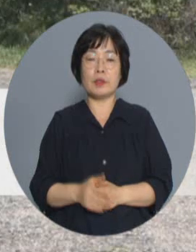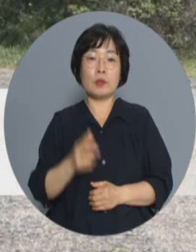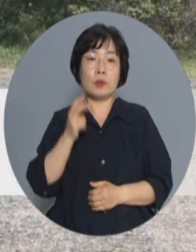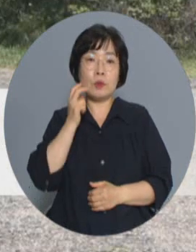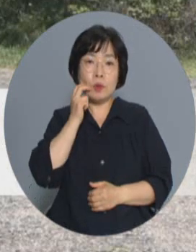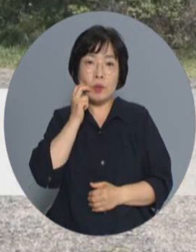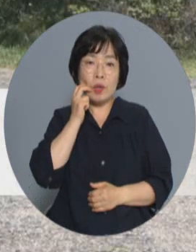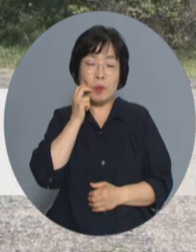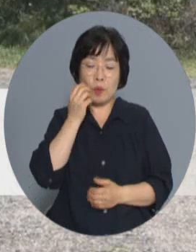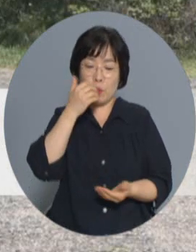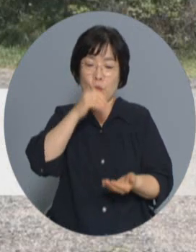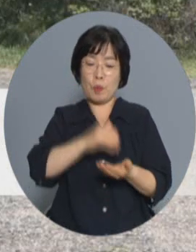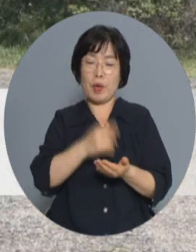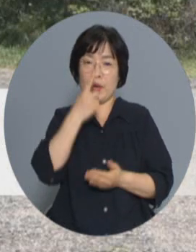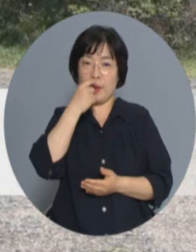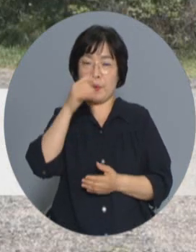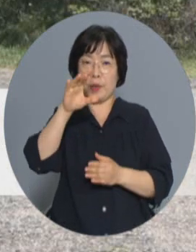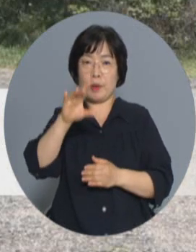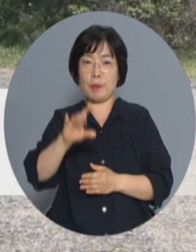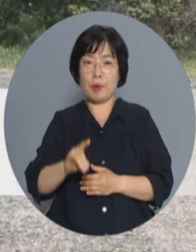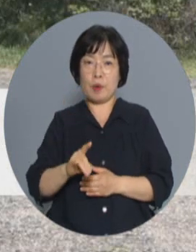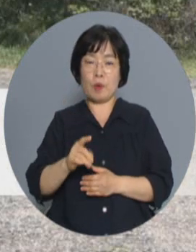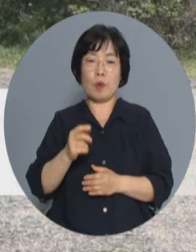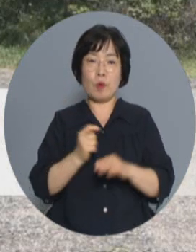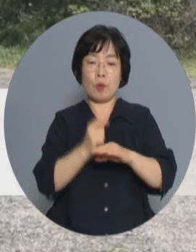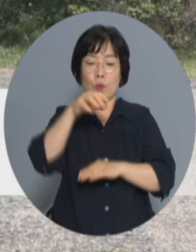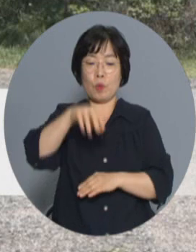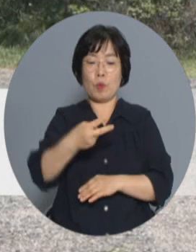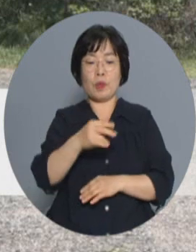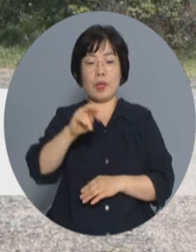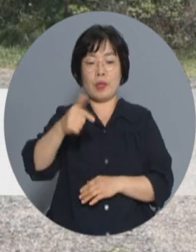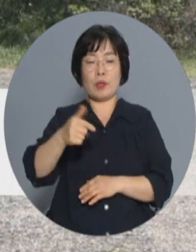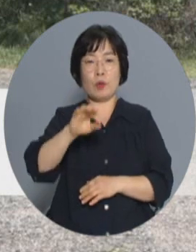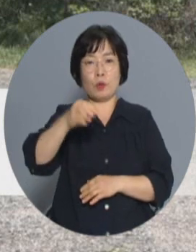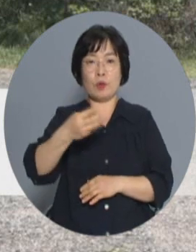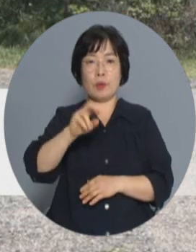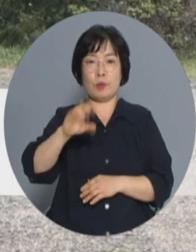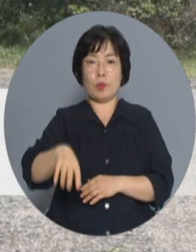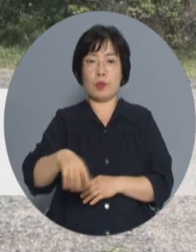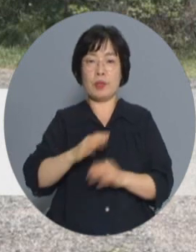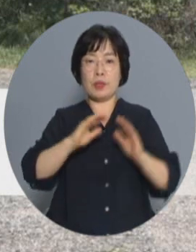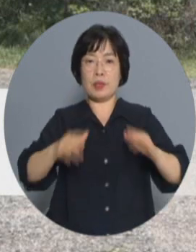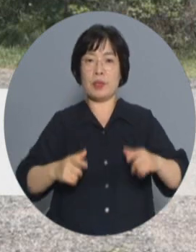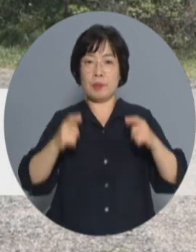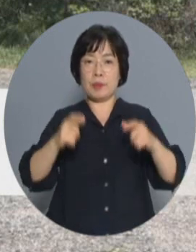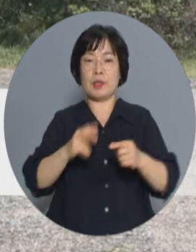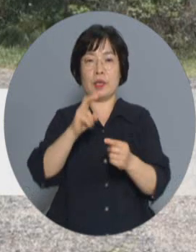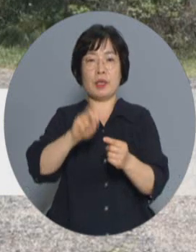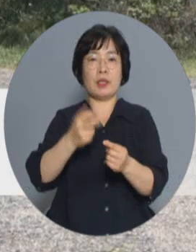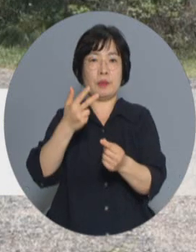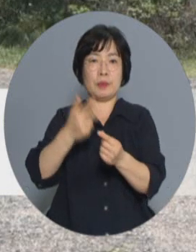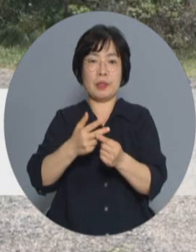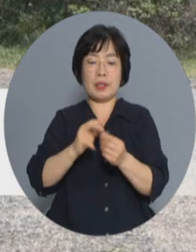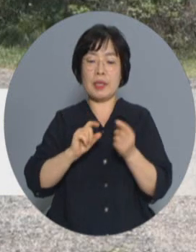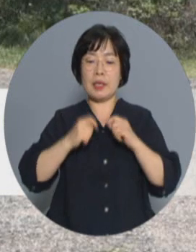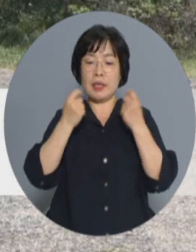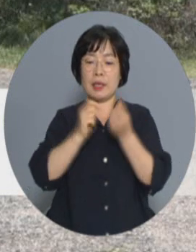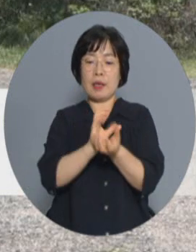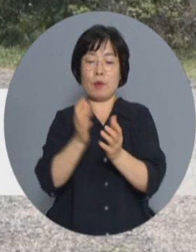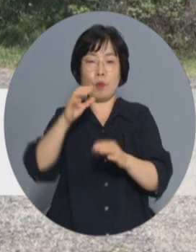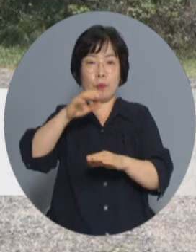소나무와 바위가 멋스럽게 어우러진 고흥군 대서면 우리원이 전라남도 제 27호 민간정원으로